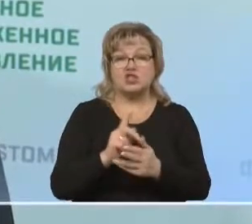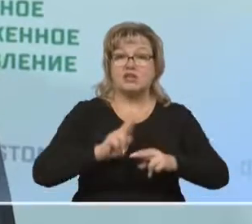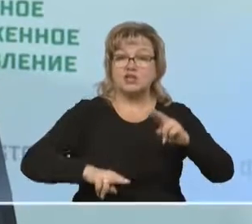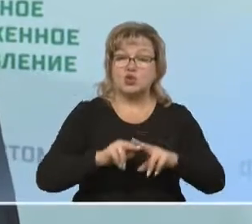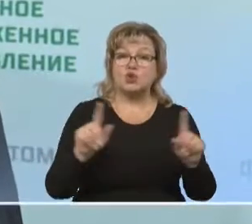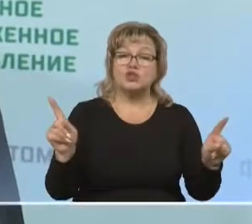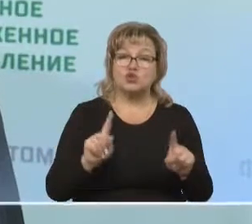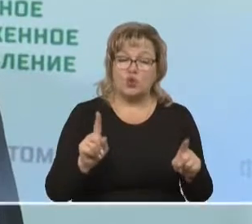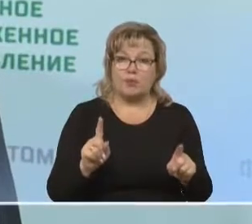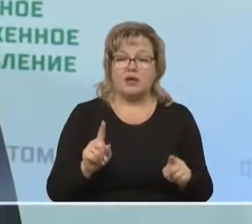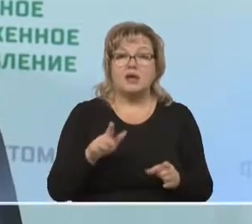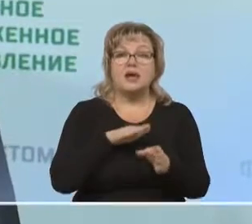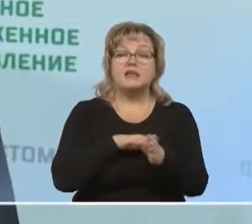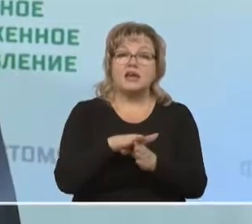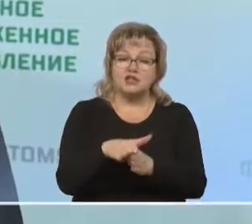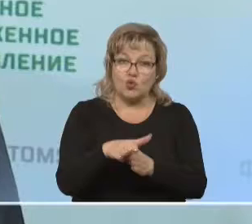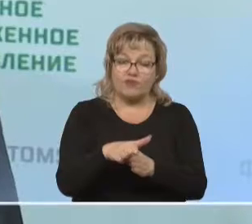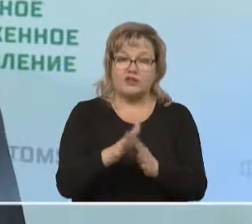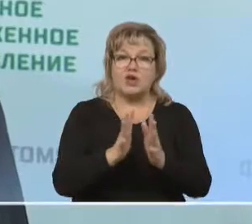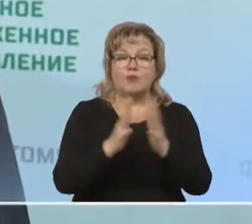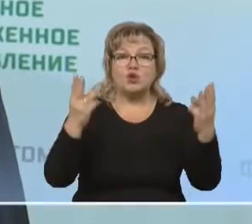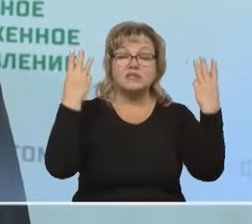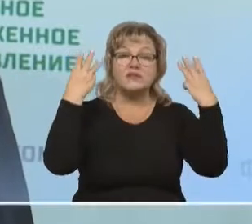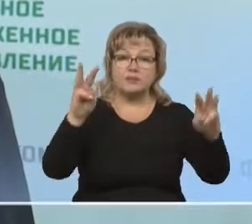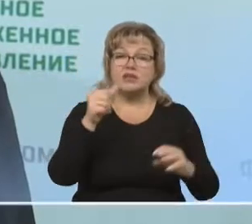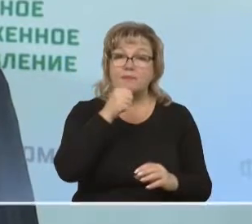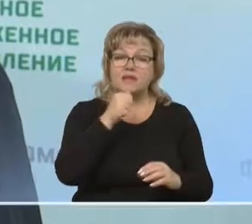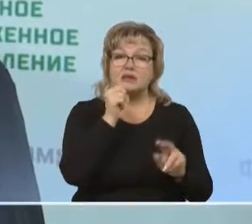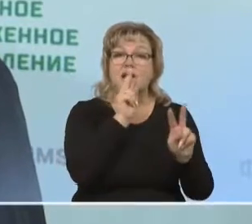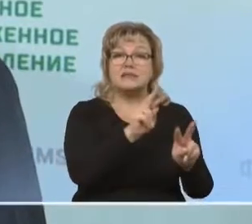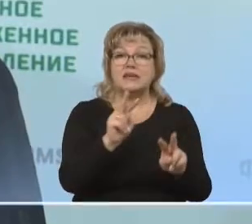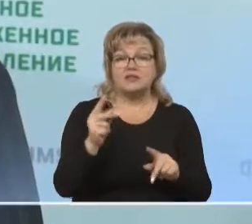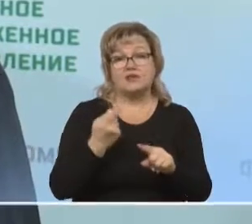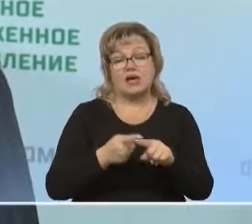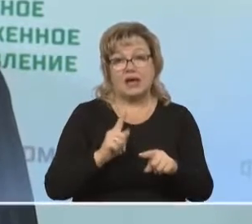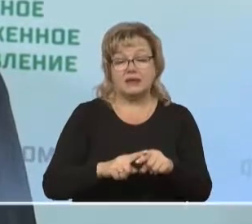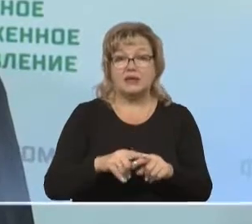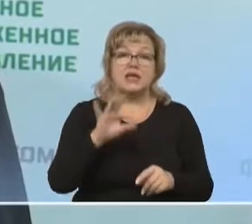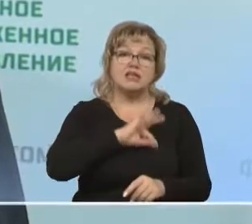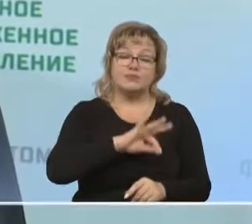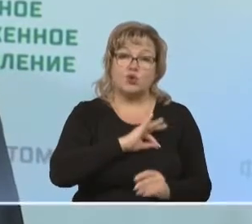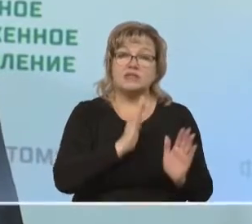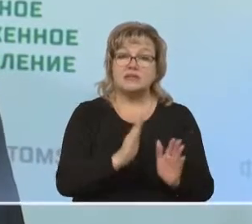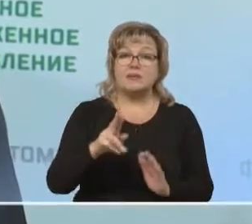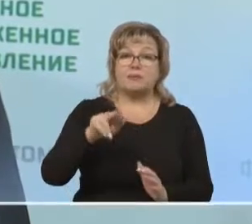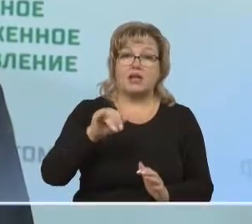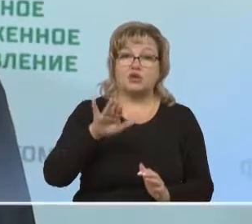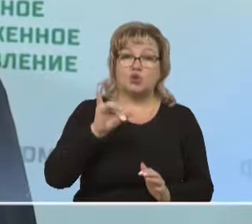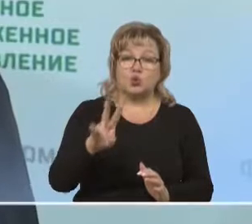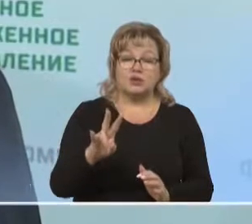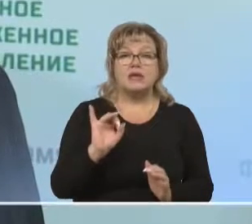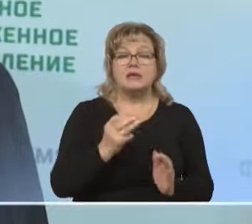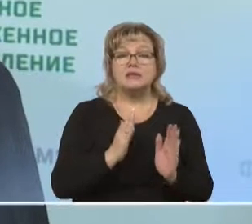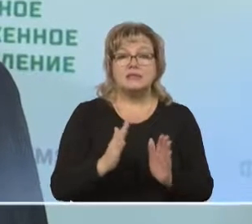чтобы реализовывать вот более современные методы отслеживания. Это и использование систем Платон, и